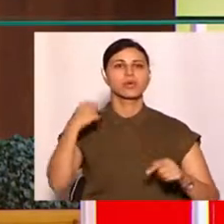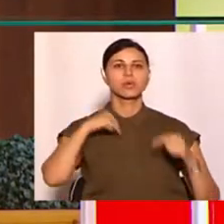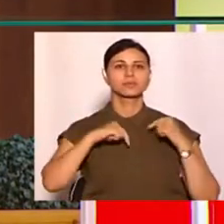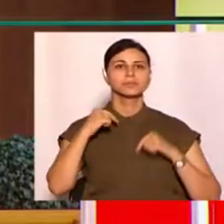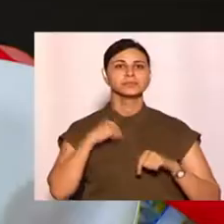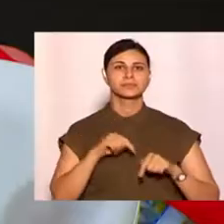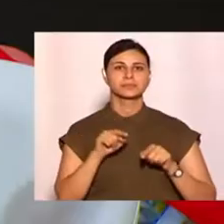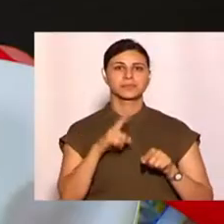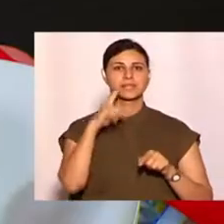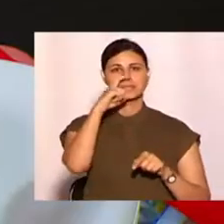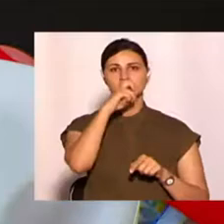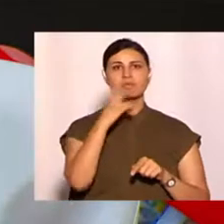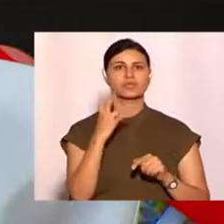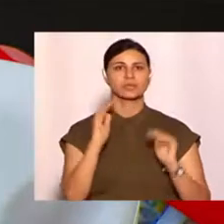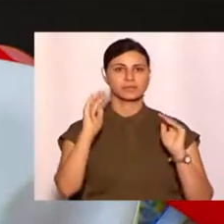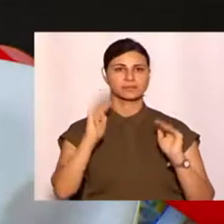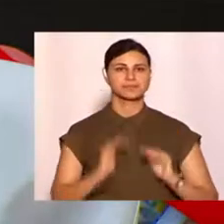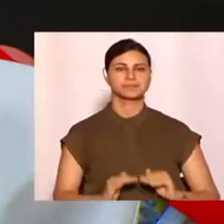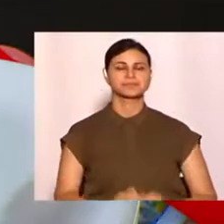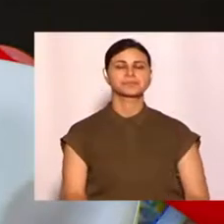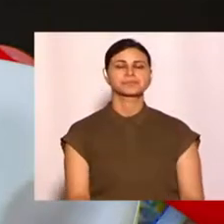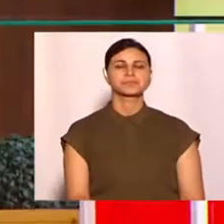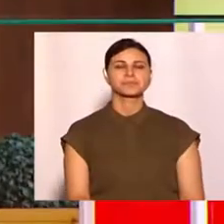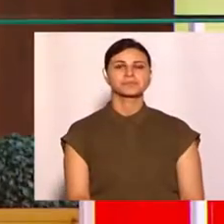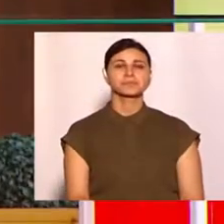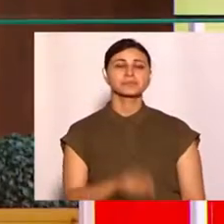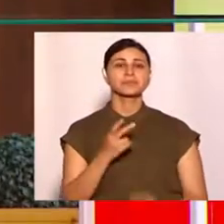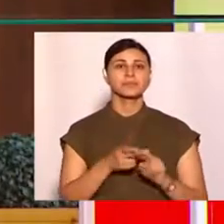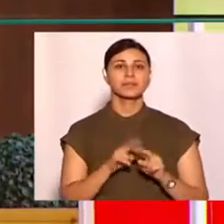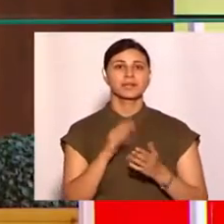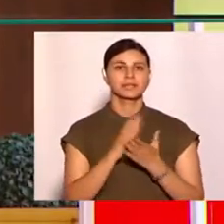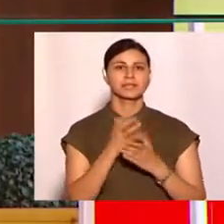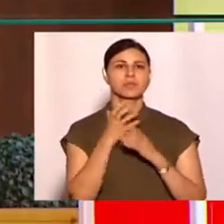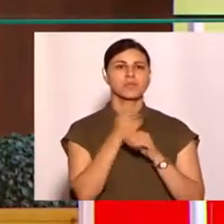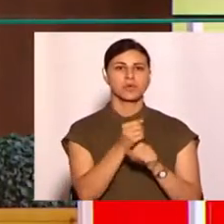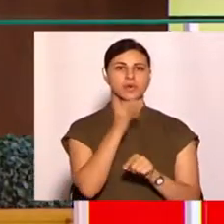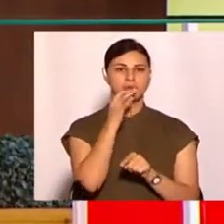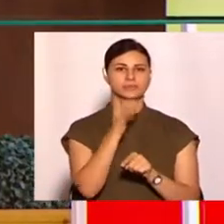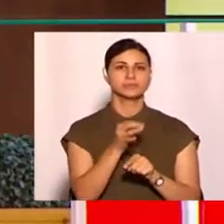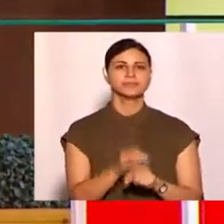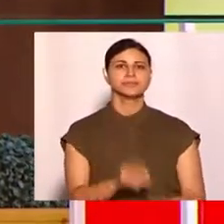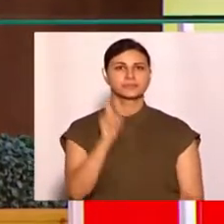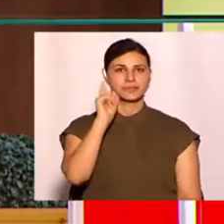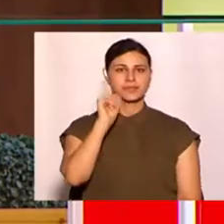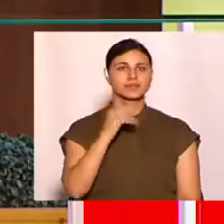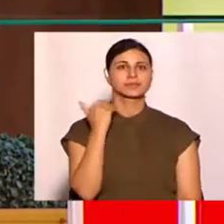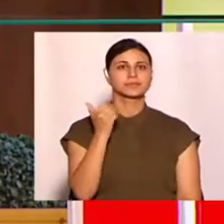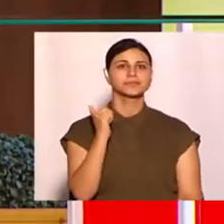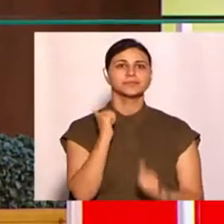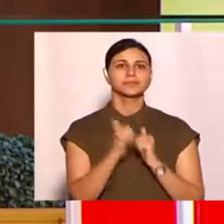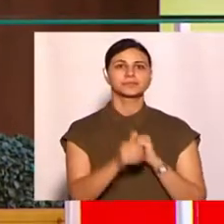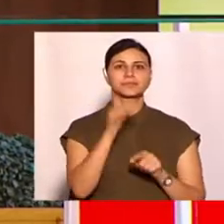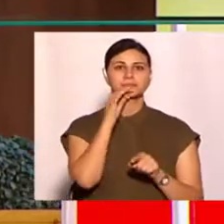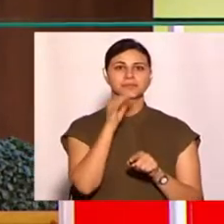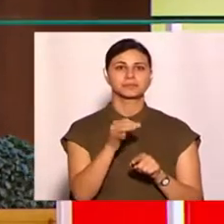ორგანიზმში გაზრდილი სიმჟავის განეიტრალებაში. ეს არის ჩვენი კვების ბლოკის ძირითადი მოკლე რეკომენდაციები. თამარ, მე ვიცი, რომ ამას თქვენ იყენებთ